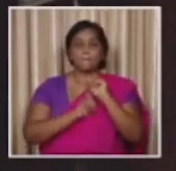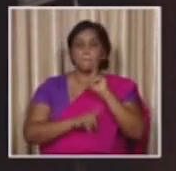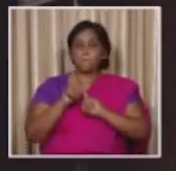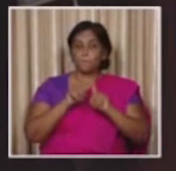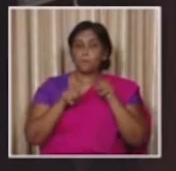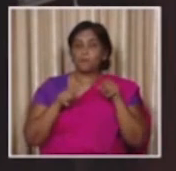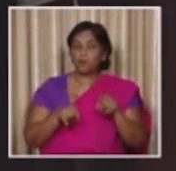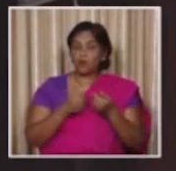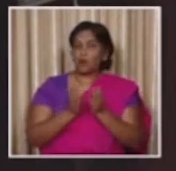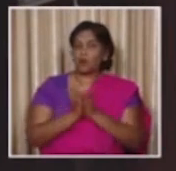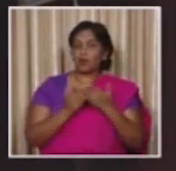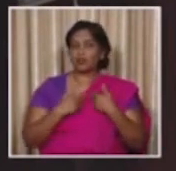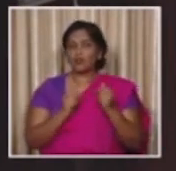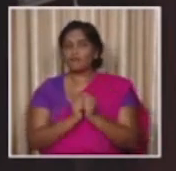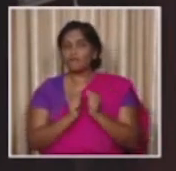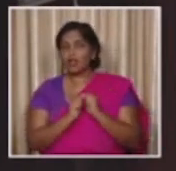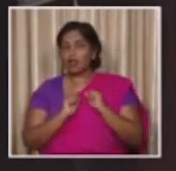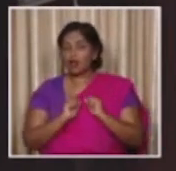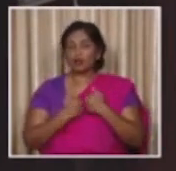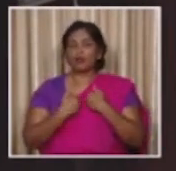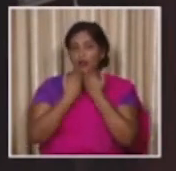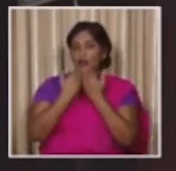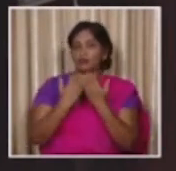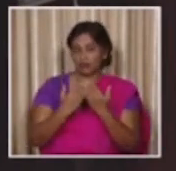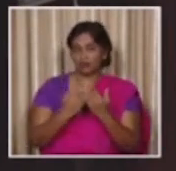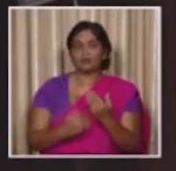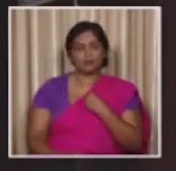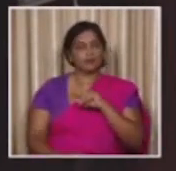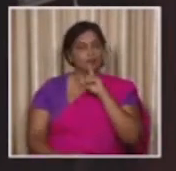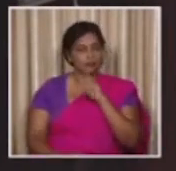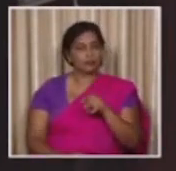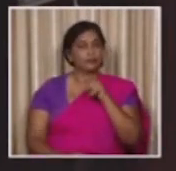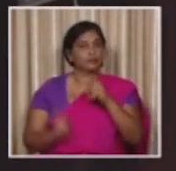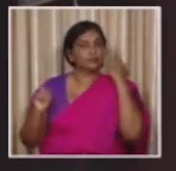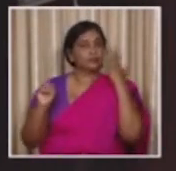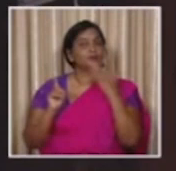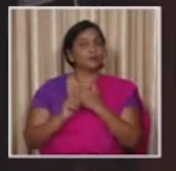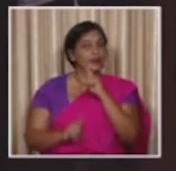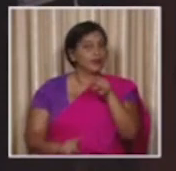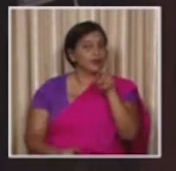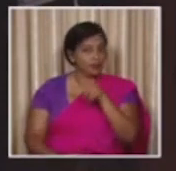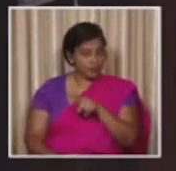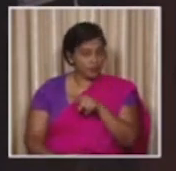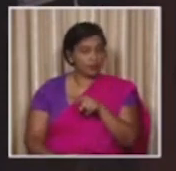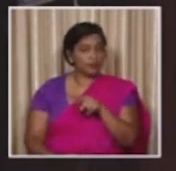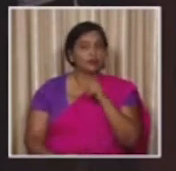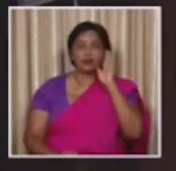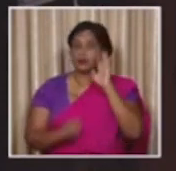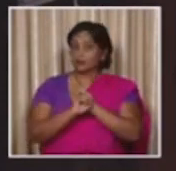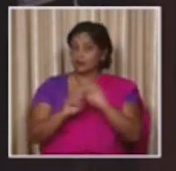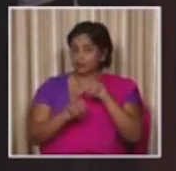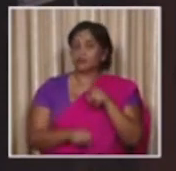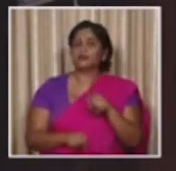පාර්ලිමේන්තුවේ තමන් කොහොමද ඇසිරෙන කෙනෙක් කියලා දෙන එක. ඒ නිසා මම කියනවා මේ සම්බන්ධයෙන් වැරදි ඒ ප්‍රකාශ